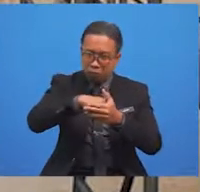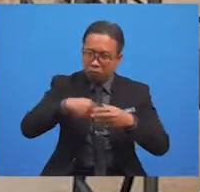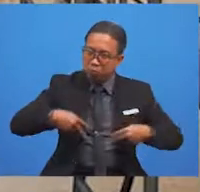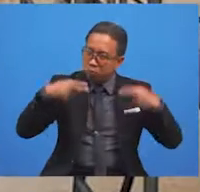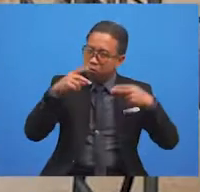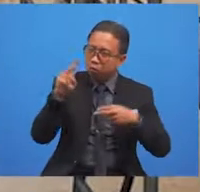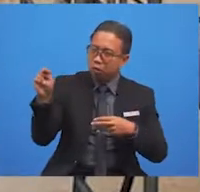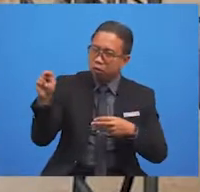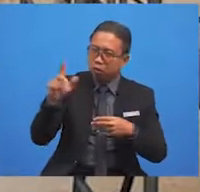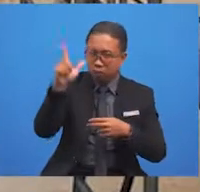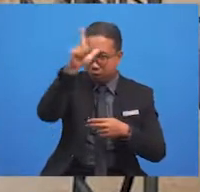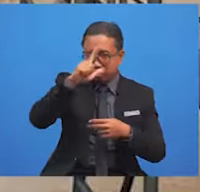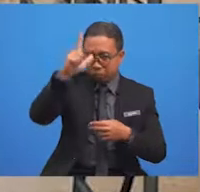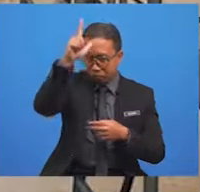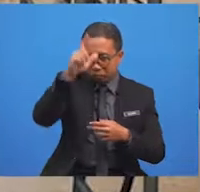liar?